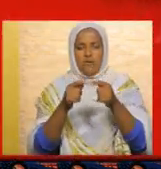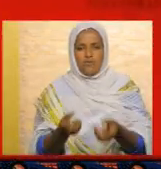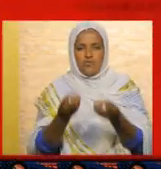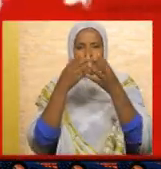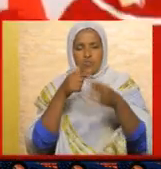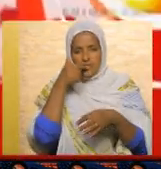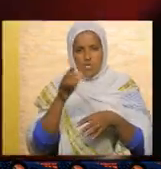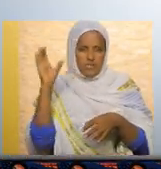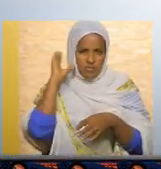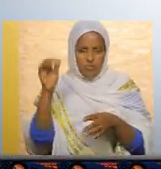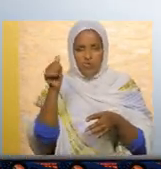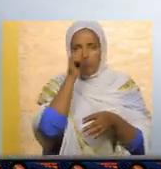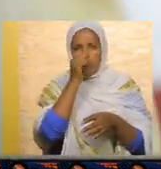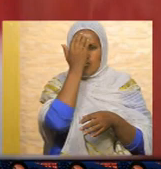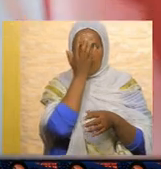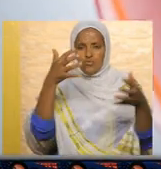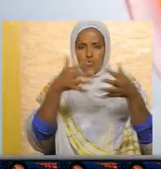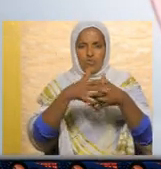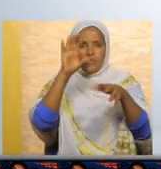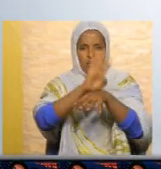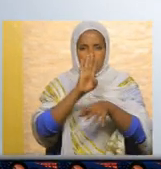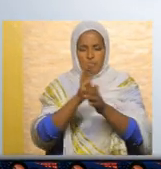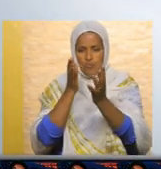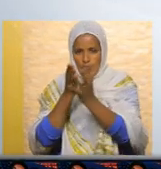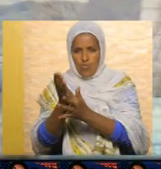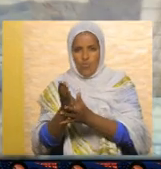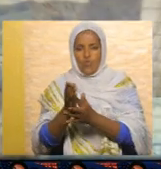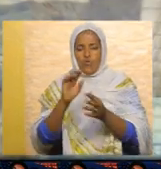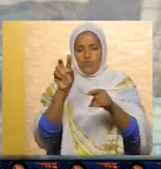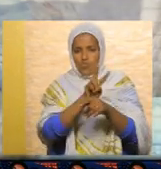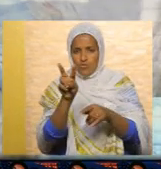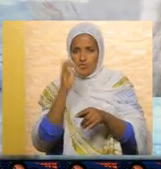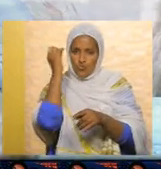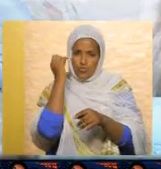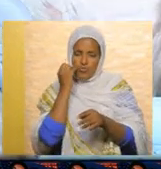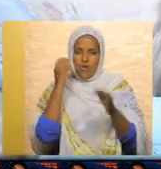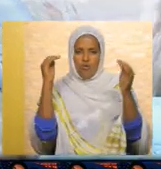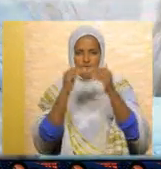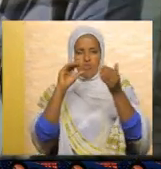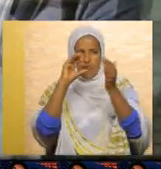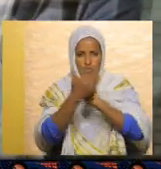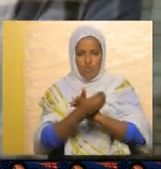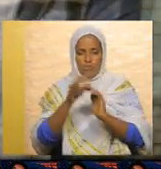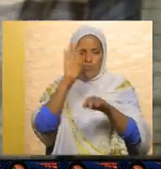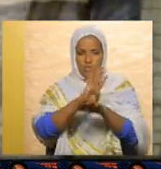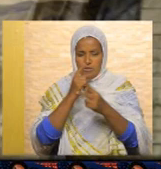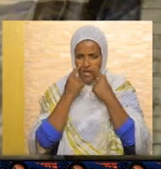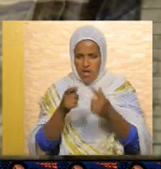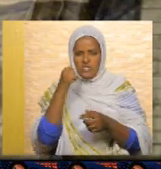በተለያዩ የመገናኛ ብዙሃን ሲነገር ይሰማል። የኢትዮጵያ ኦርቶዶክስ ተዋሕዶ ቤተክርስቲያን በበኩሏ ስለ ሁለቱም ጾታዎች